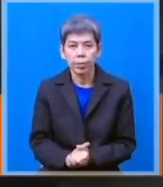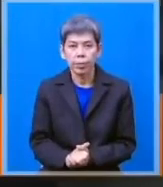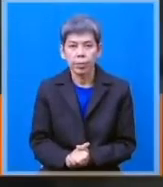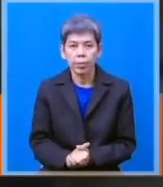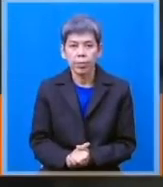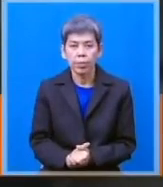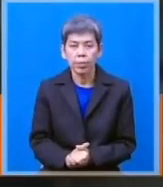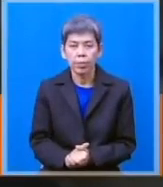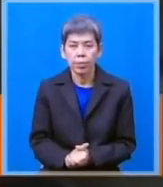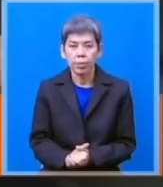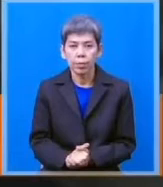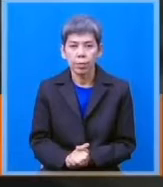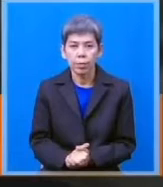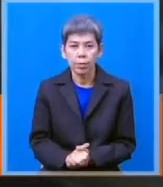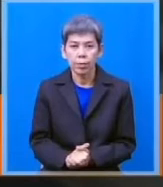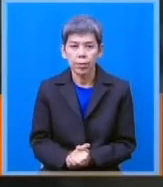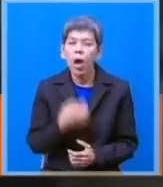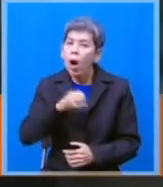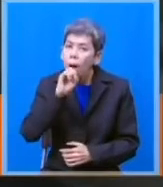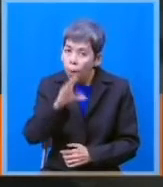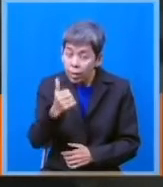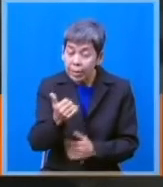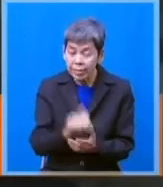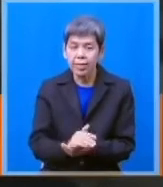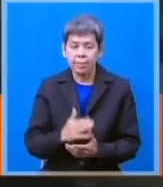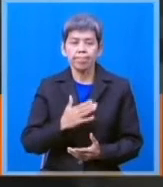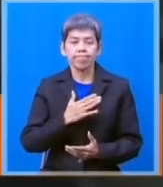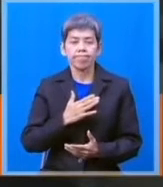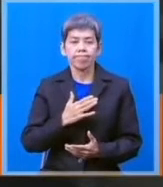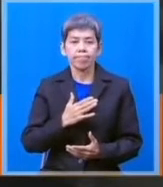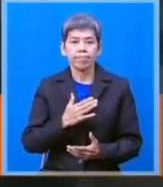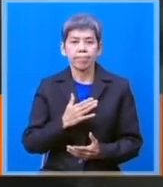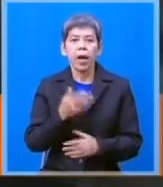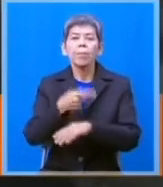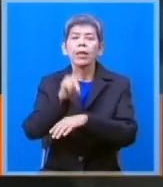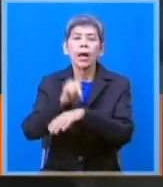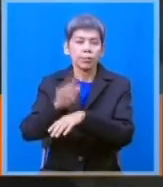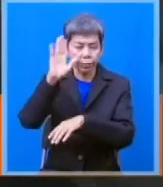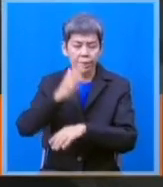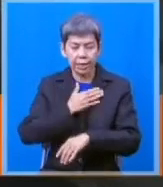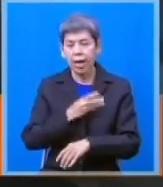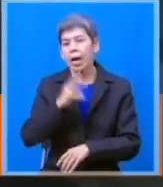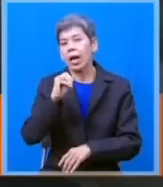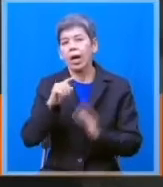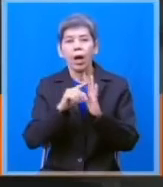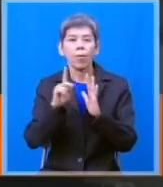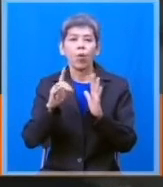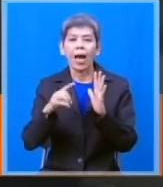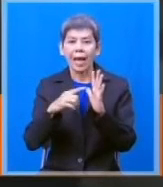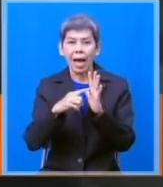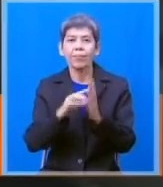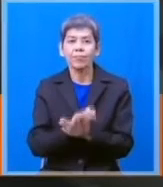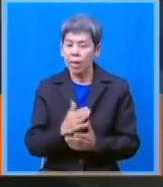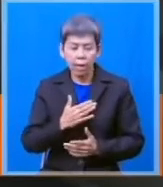าท่านมุกดาขอยืนยันอีกครั้งหนึ่งนะครับว่า ท่านประธานค่ะดิฉันมุกดาพงสมบัตินะคะ ครับผ